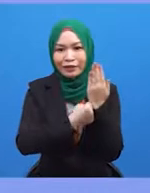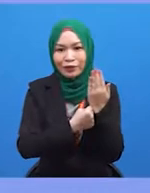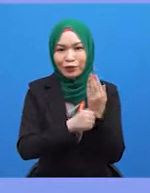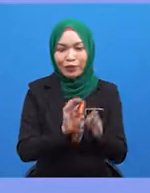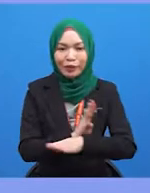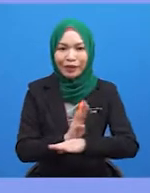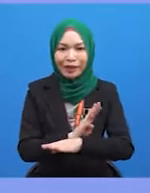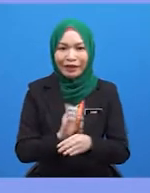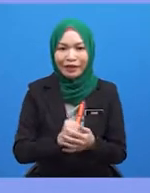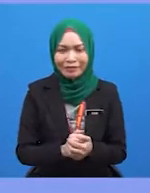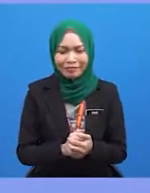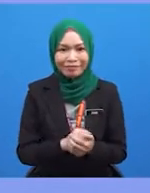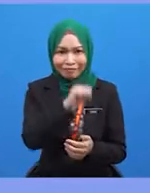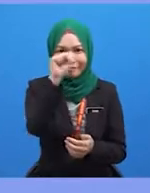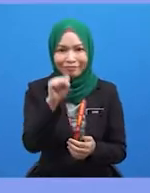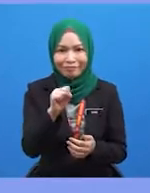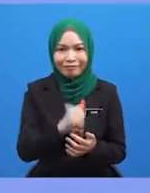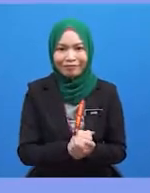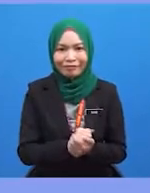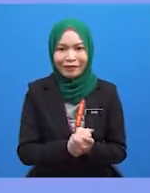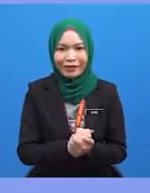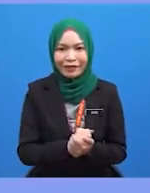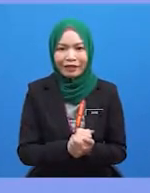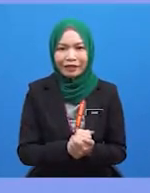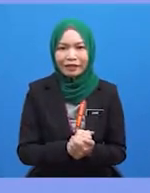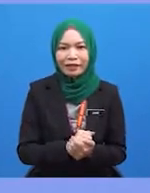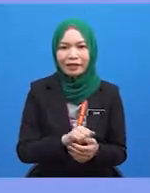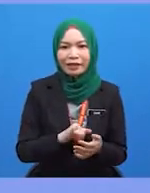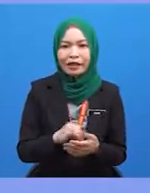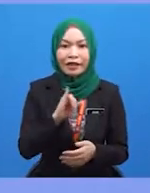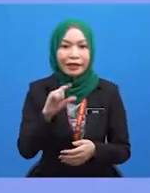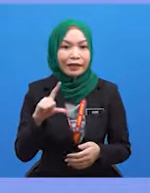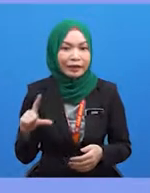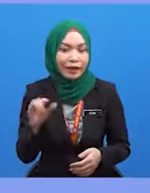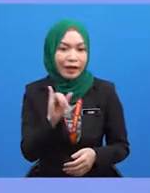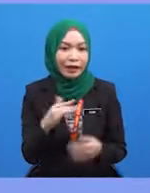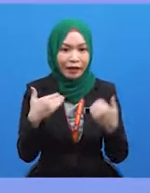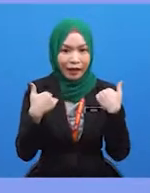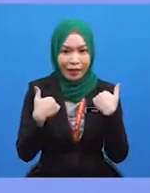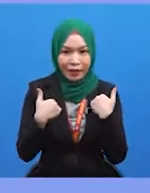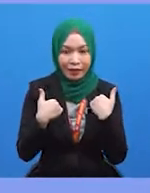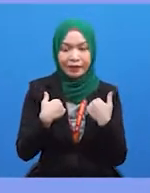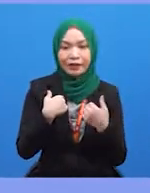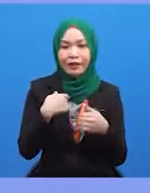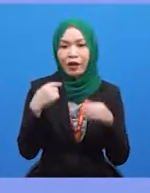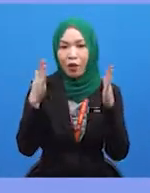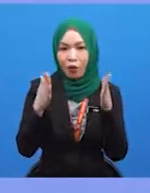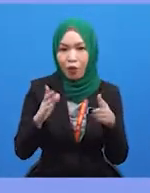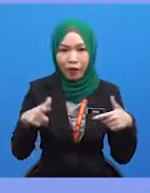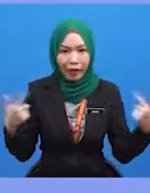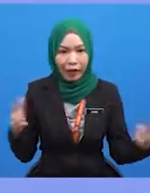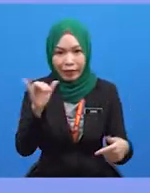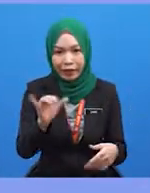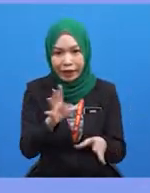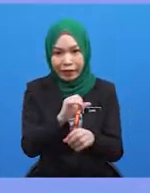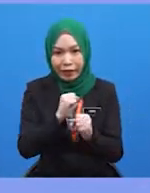Syarikat sedia ada ialah syarikat yang dimiliki oleh orang lain yang mendapat